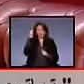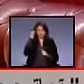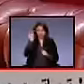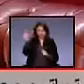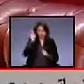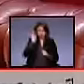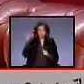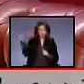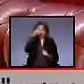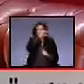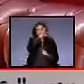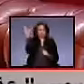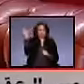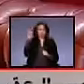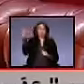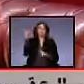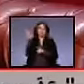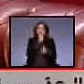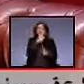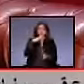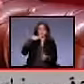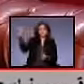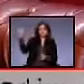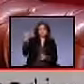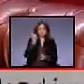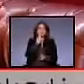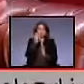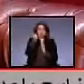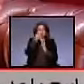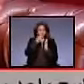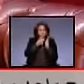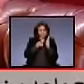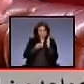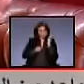اخترته؟ الدور اللي اخترنا. الرواية كتبت بالكامل.